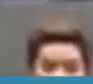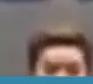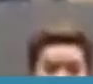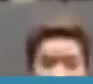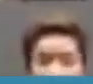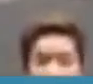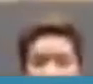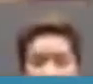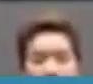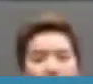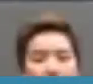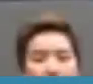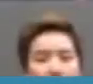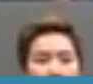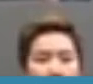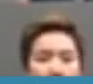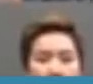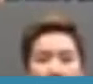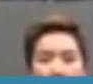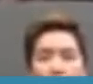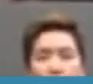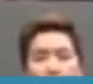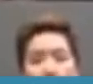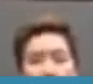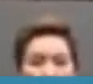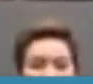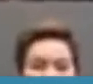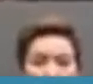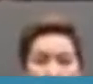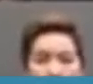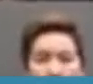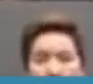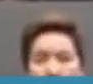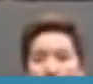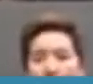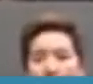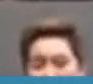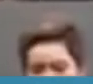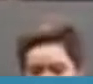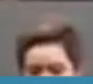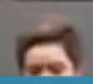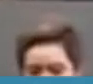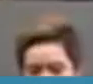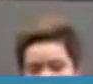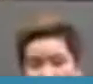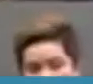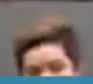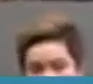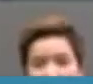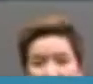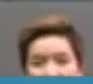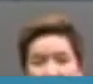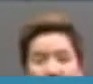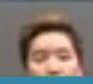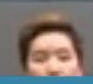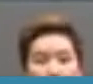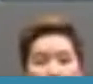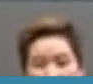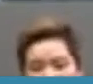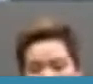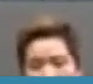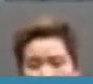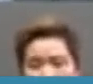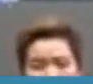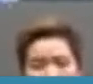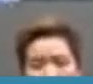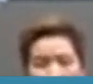พบปะประชาชนและรับฟังแนวทางการพัฒนาโครงสร้างพื้นฐานเพื่อรองรับการเปิดให้บริการรถไฟสายจีนสปป.ลาวโดยมีพี่